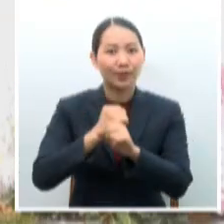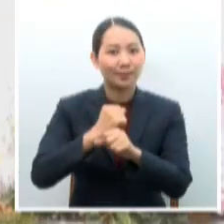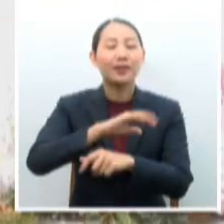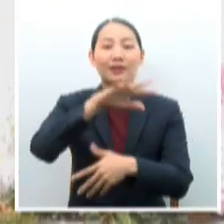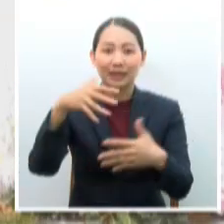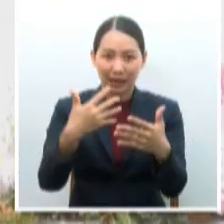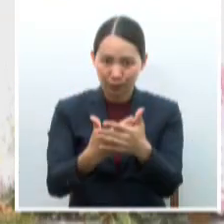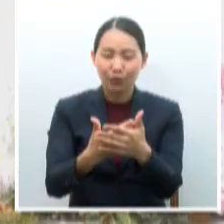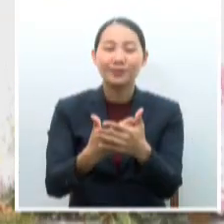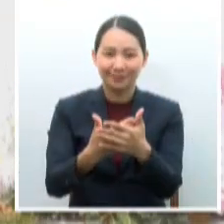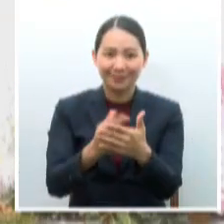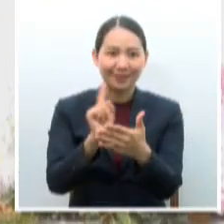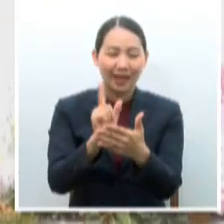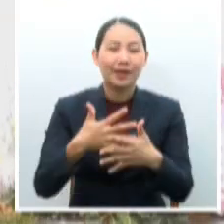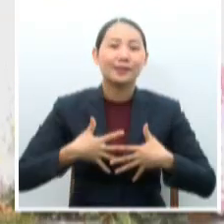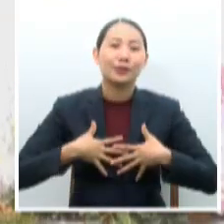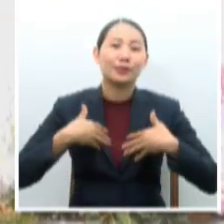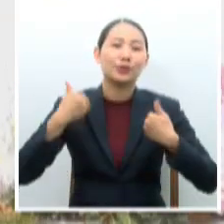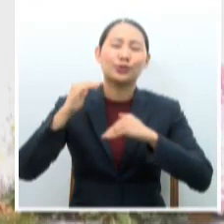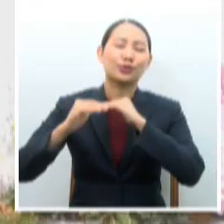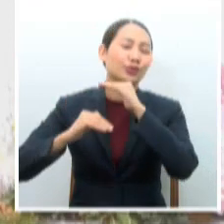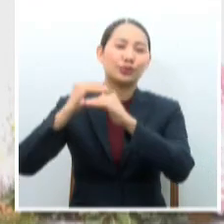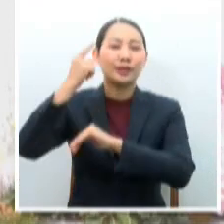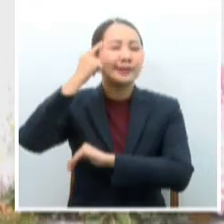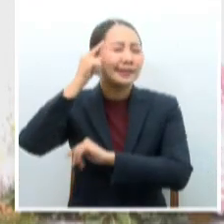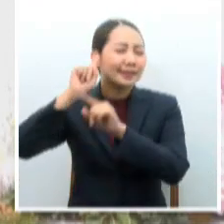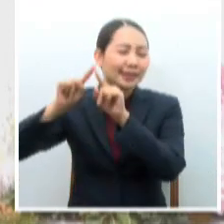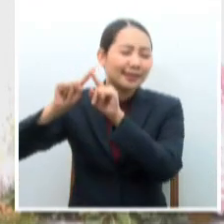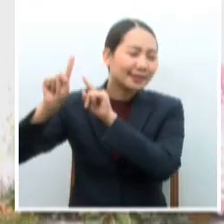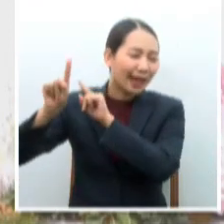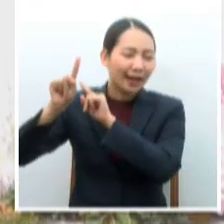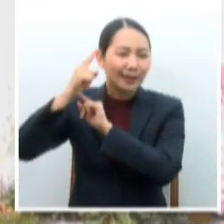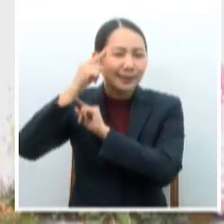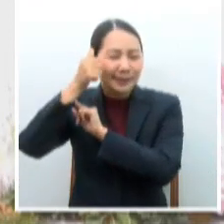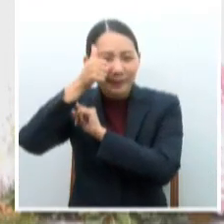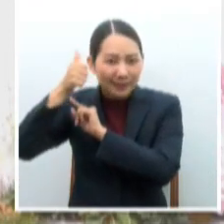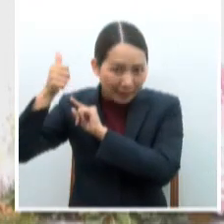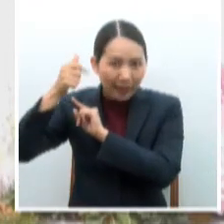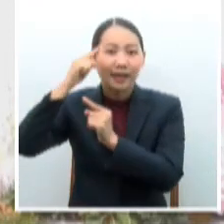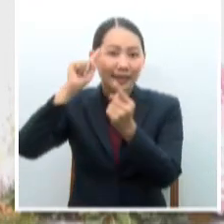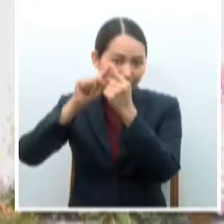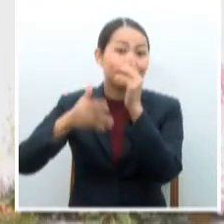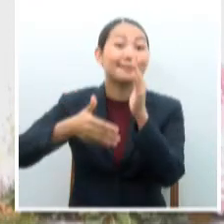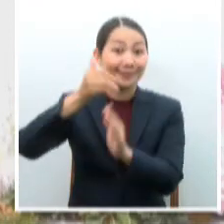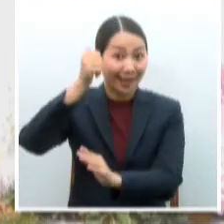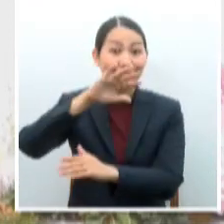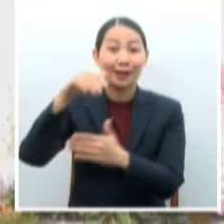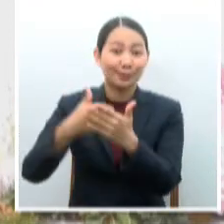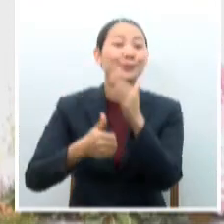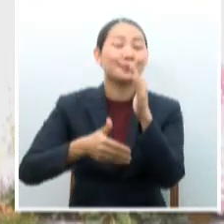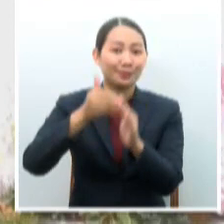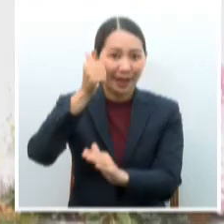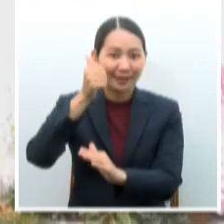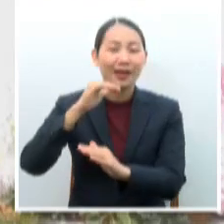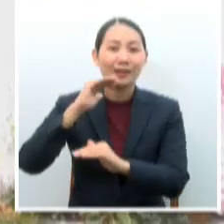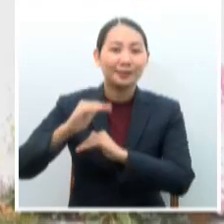ครับได้มีความสุขความเจริญนึกคิดสิ่งใดอันเป็นสิ่งที่ชอบประกอบด้วยธรรมก็ขอให้ประสบผลสำเร็จนะครับมีความเจริญก้าวหน้